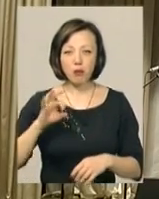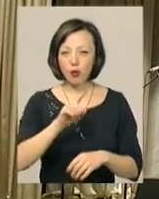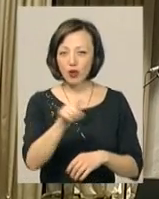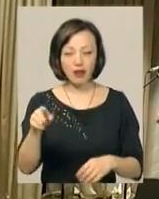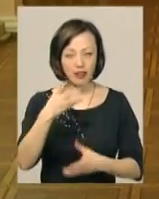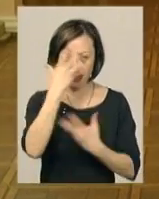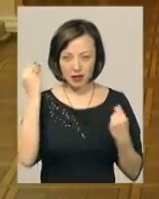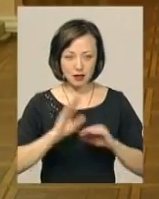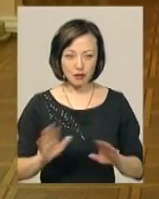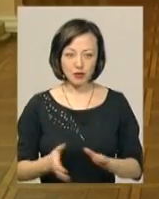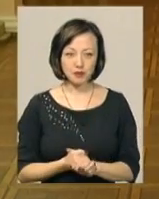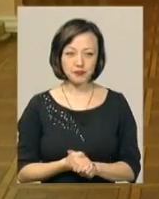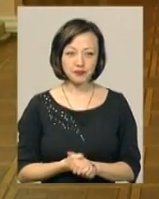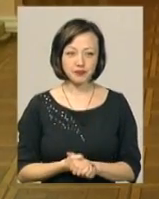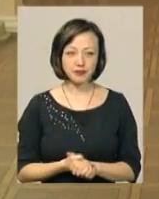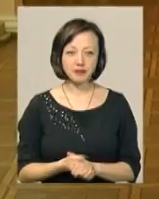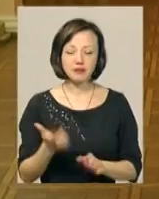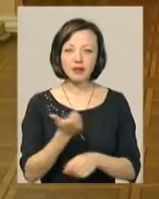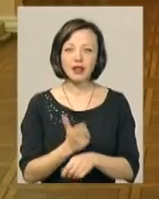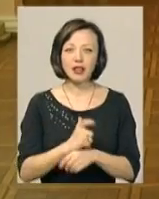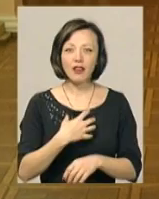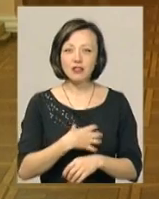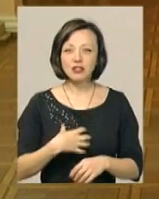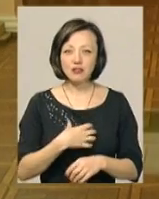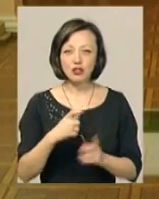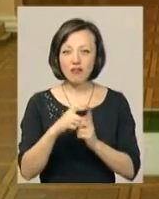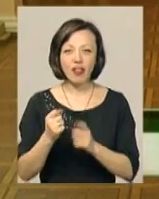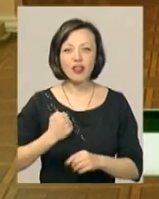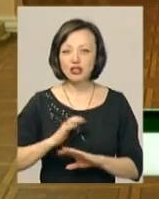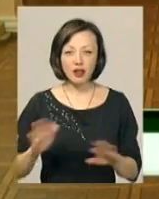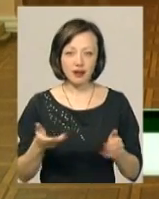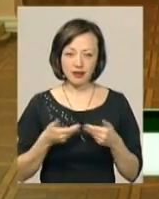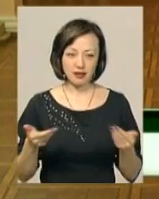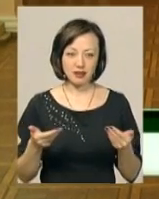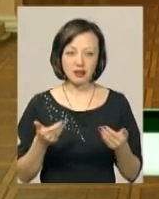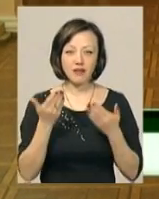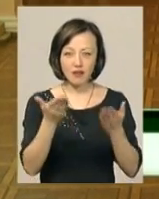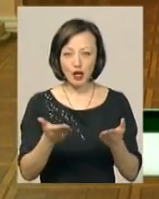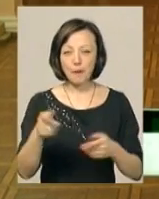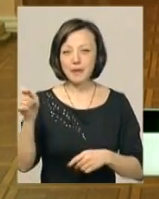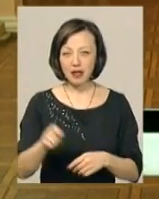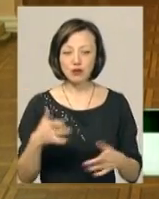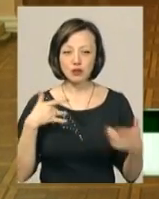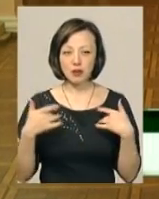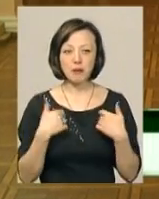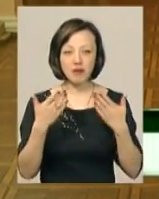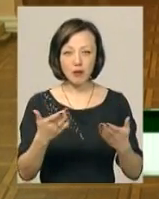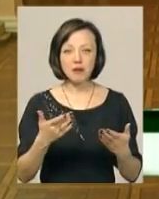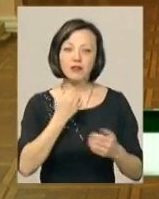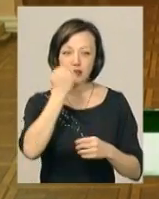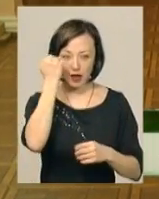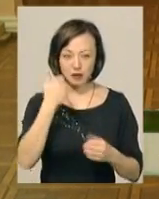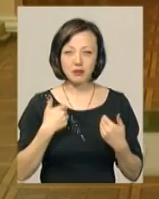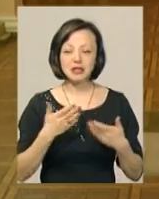не забули. Найважливіші слова були: «Не жалійте нас. Ви приїхали з концертом, ми вдячні.